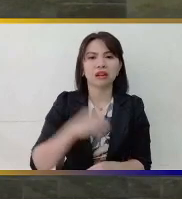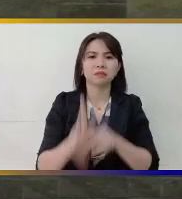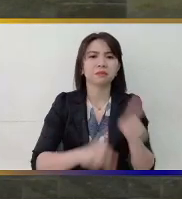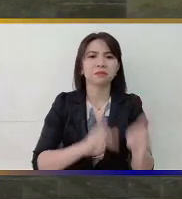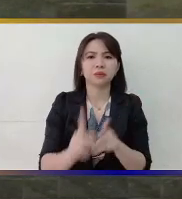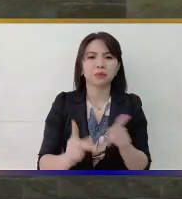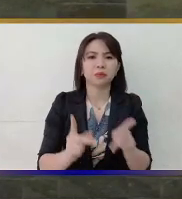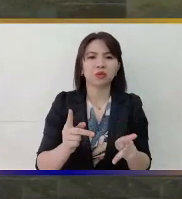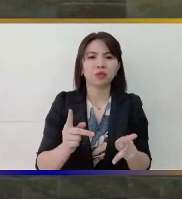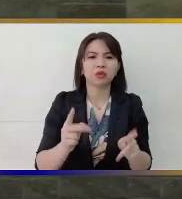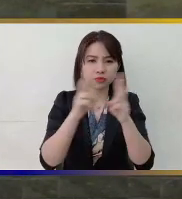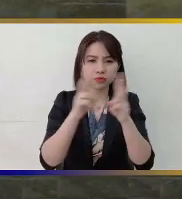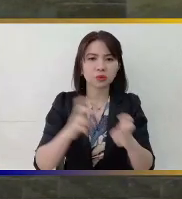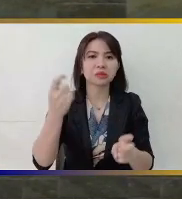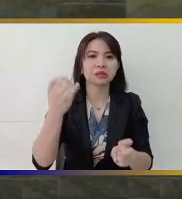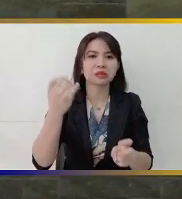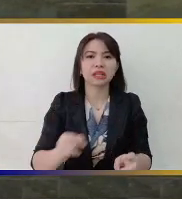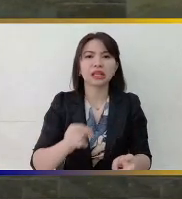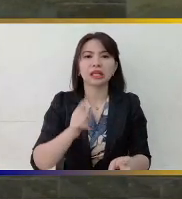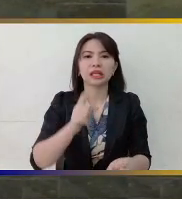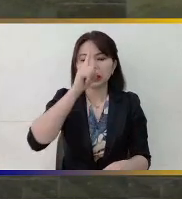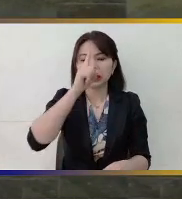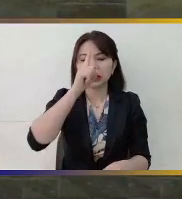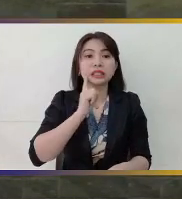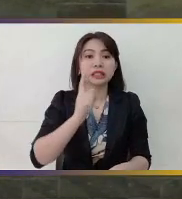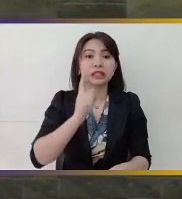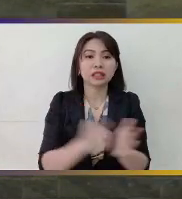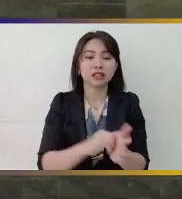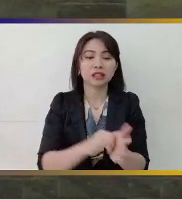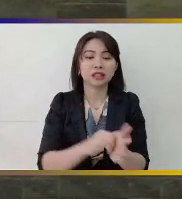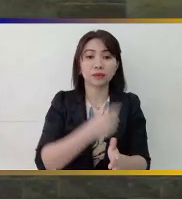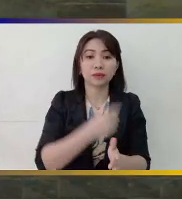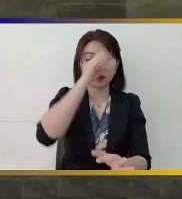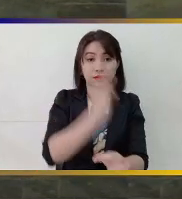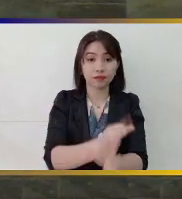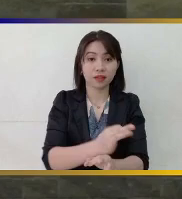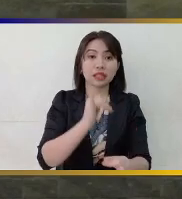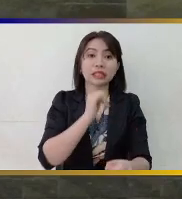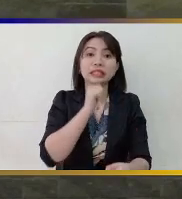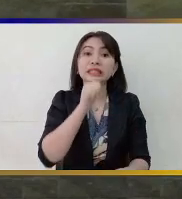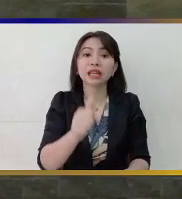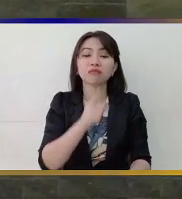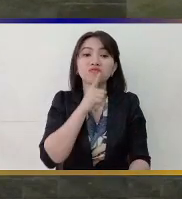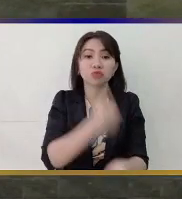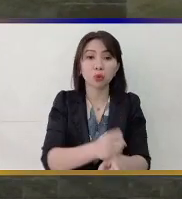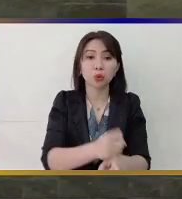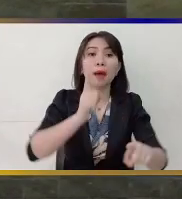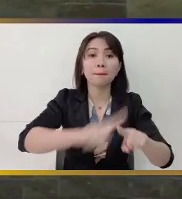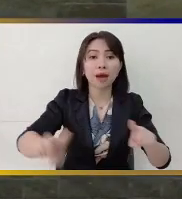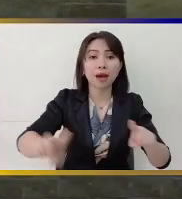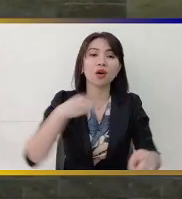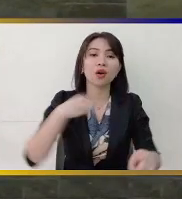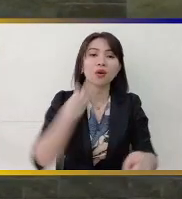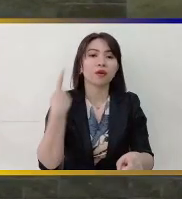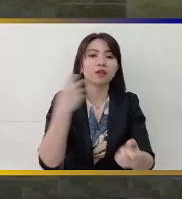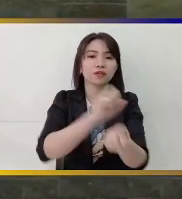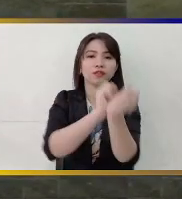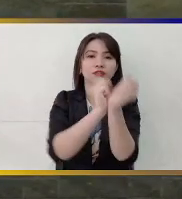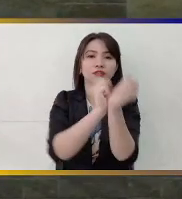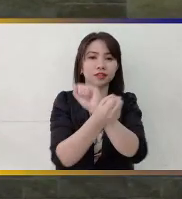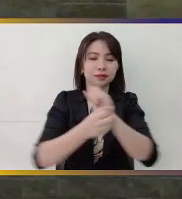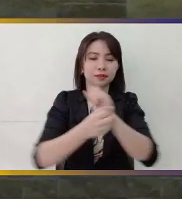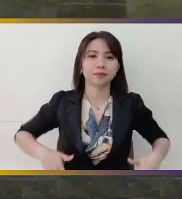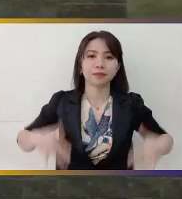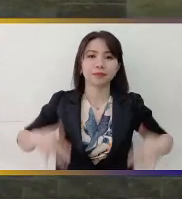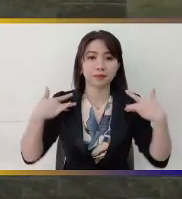ang ating pananampalataya, pero totoo ang ating pagbabago eh. Yeah. So, they cannot deny it. No? At